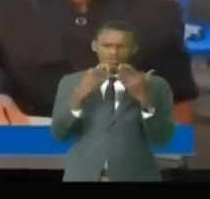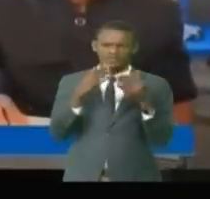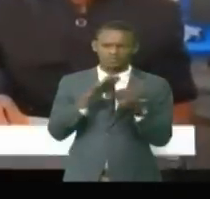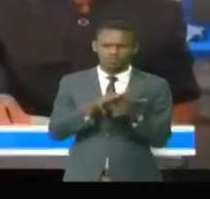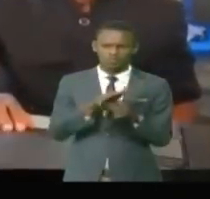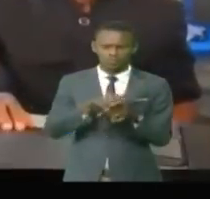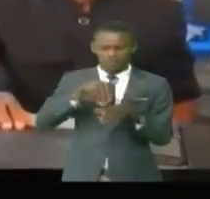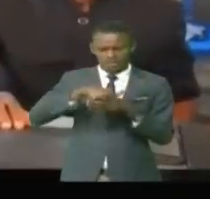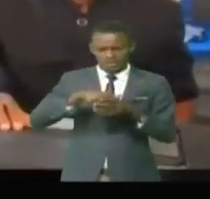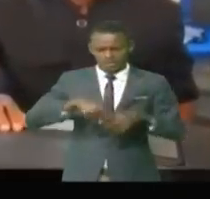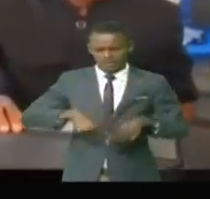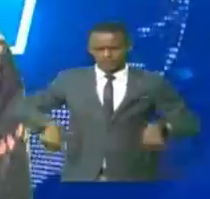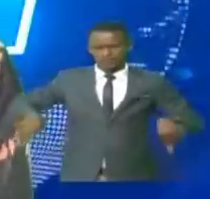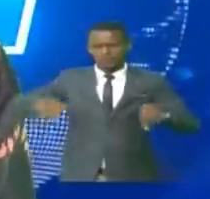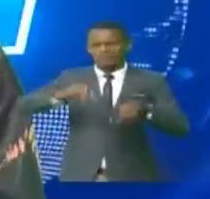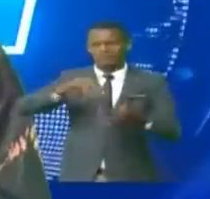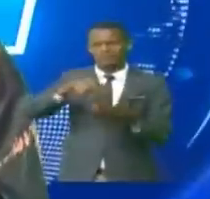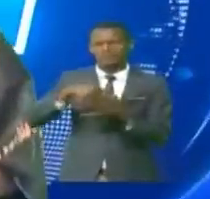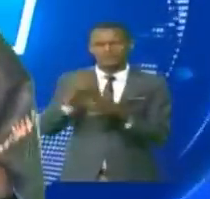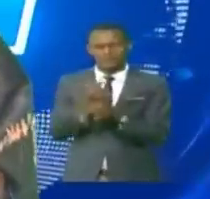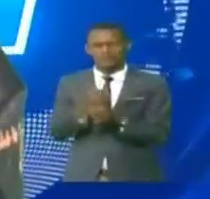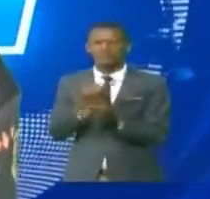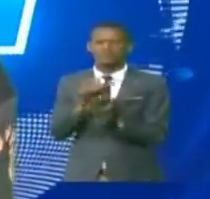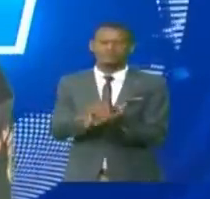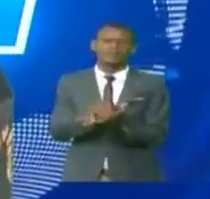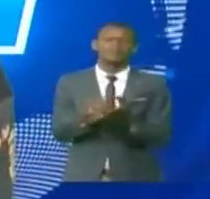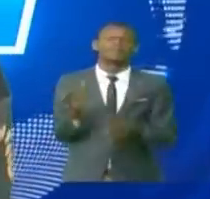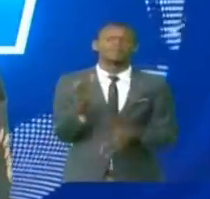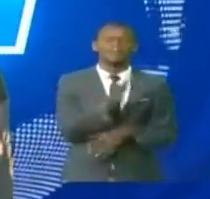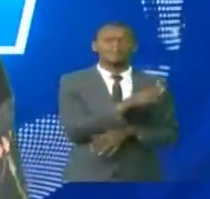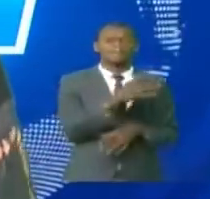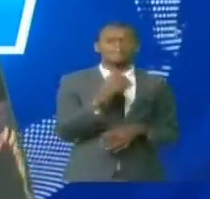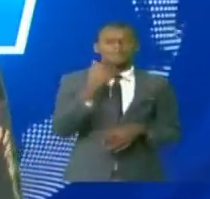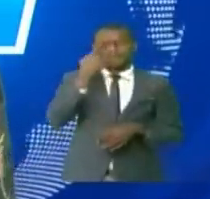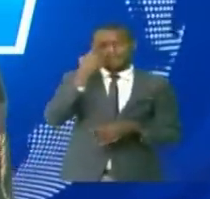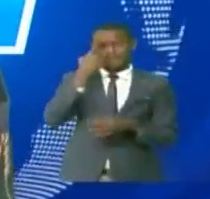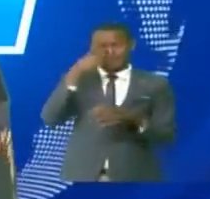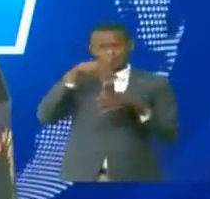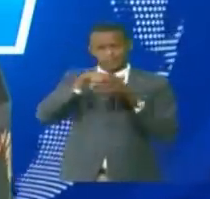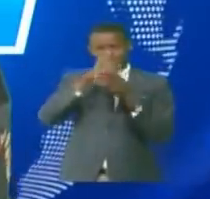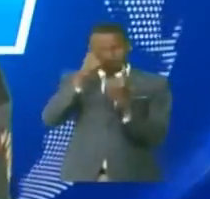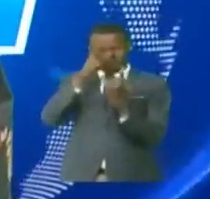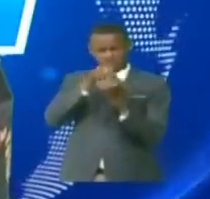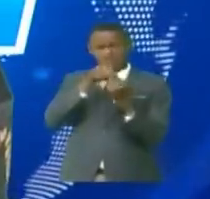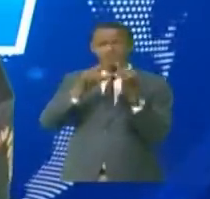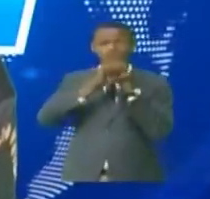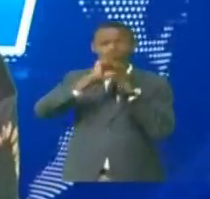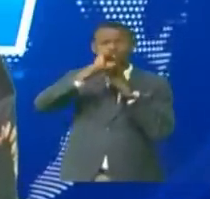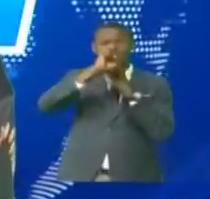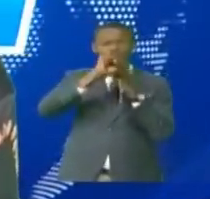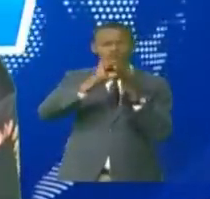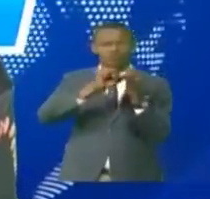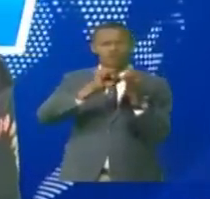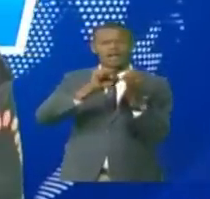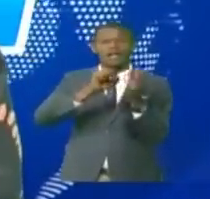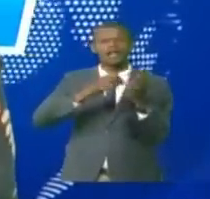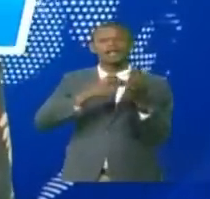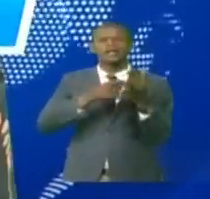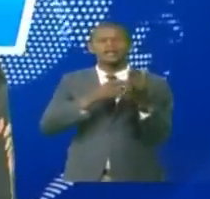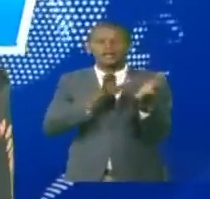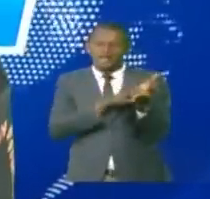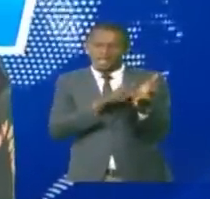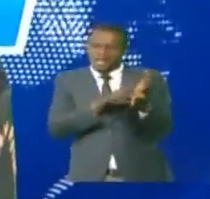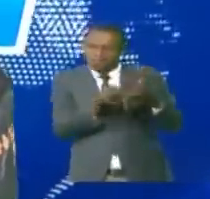de cadre à ces travaux. Dans l'objectif de promouvoir l'inscription des enfants à l'âge de scolarisation